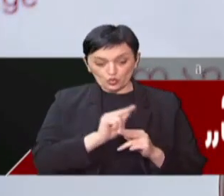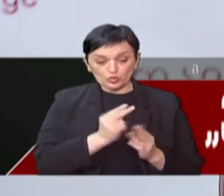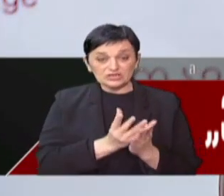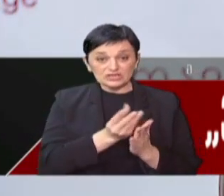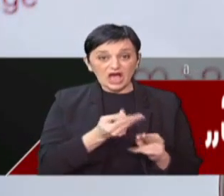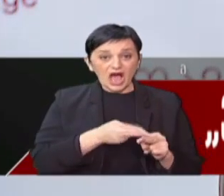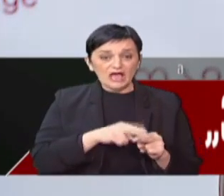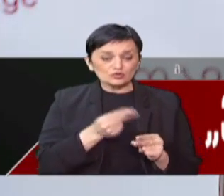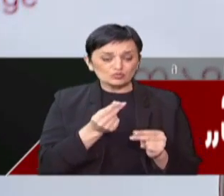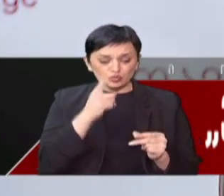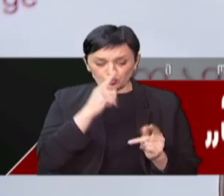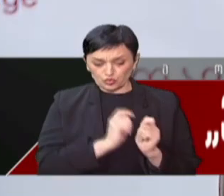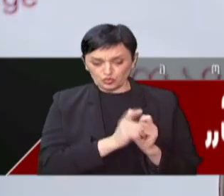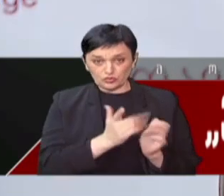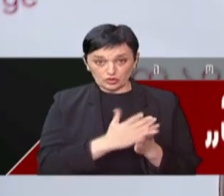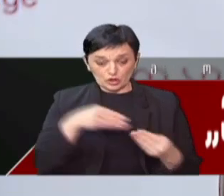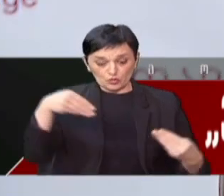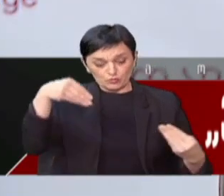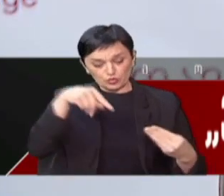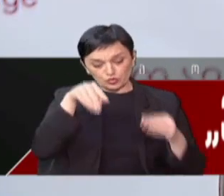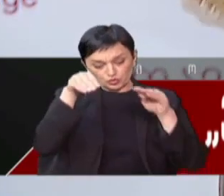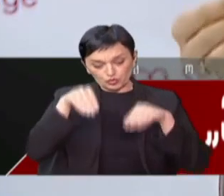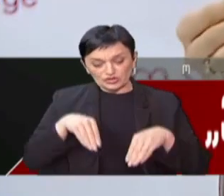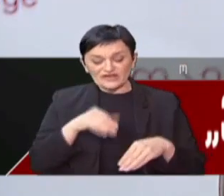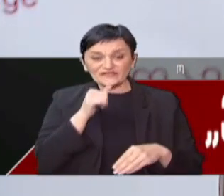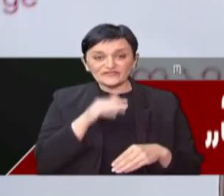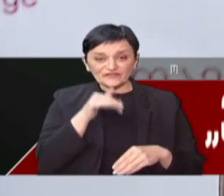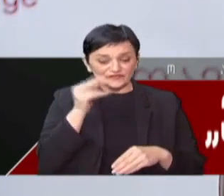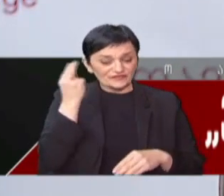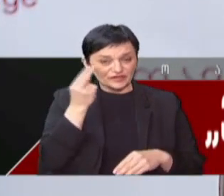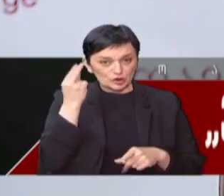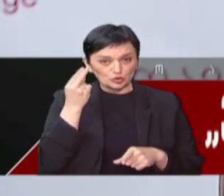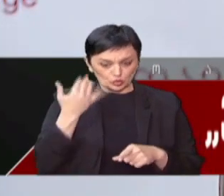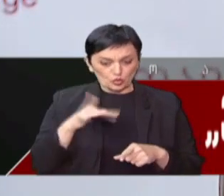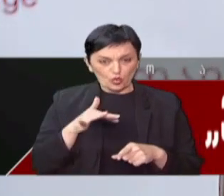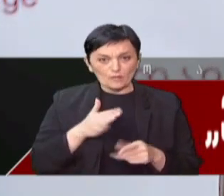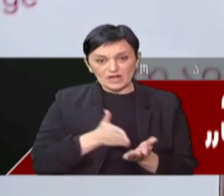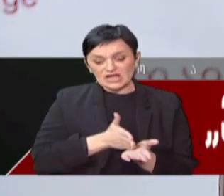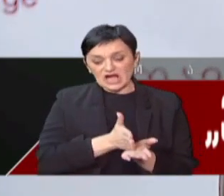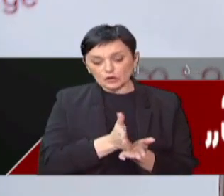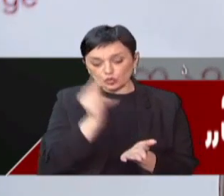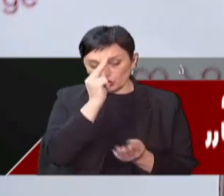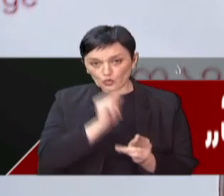ყველა გადაყრილი ფური და ფურცელზე დაწერილი, რომ ექიმმა ვითომდა გაიარა